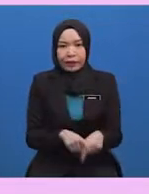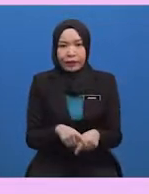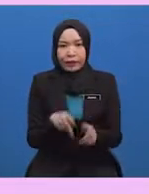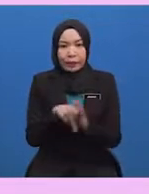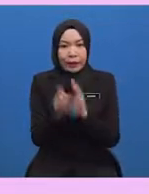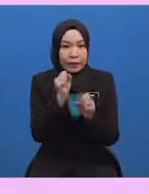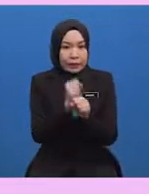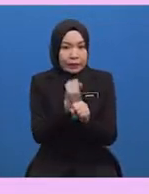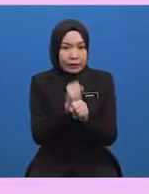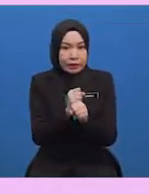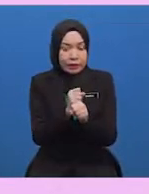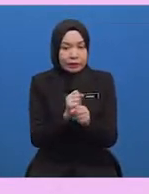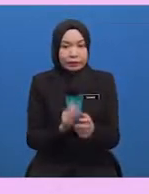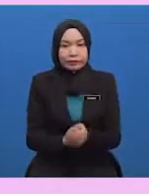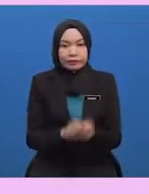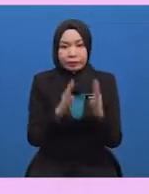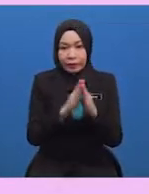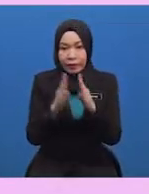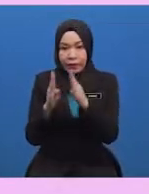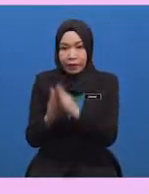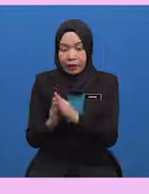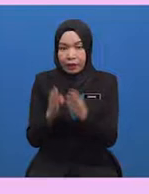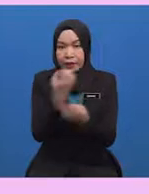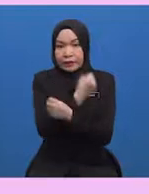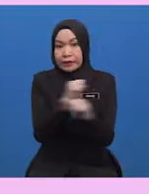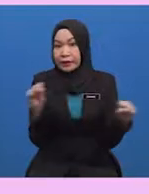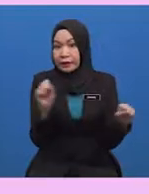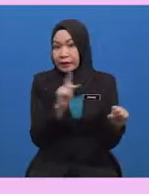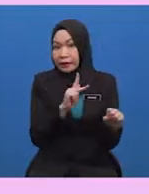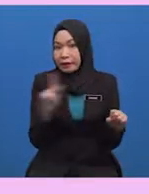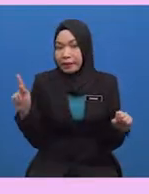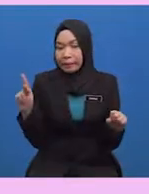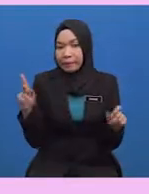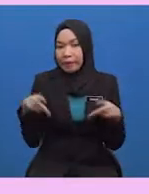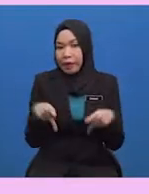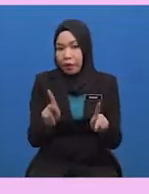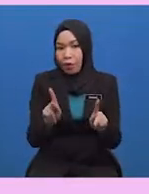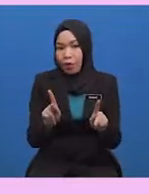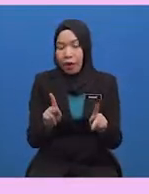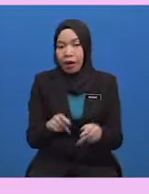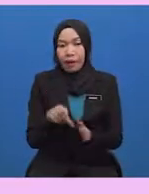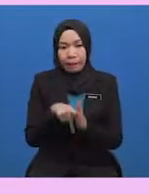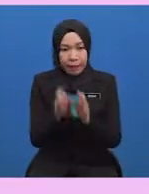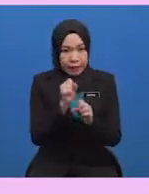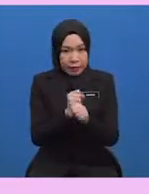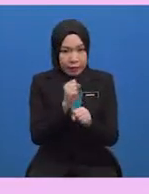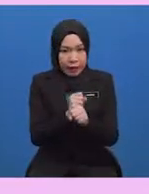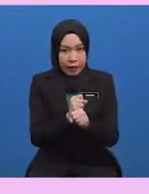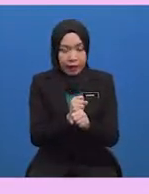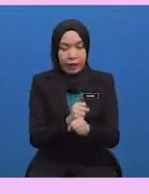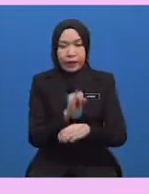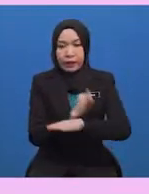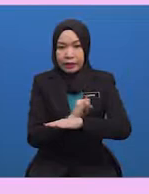sementara bandar menyediakan peluang pekerjaan dalam sektor perkilangan, perniagaan